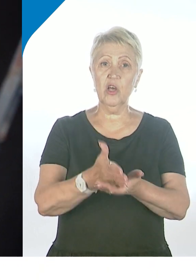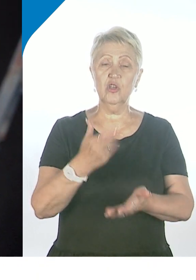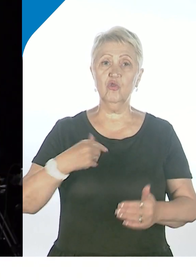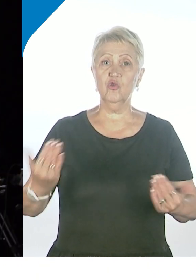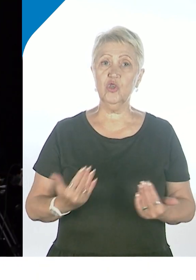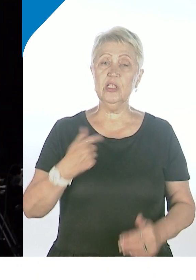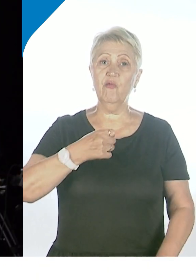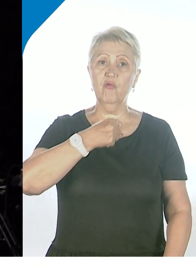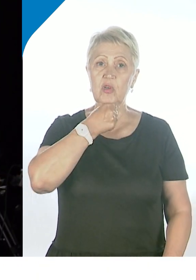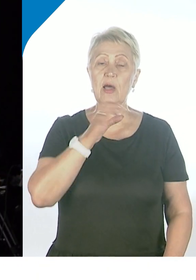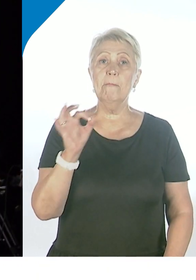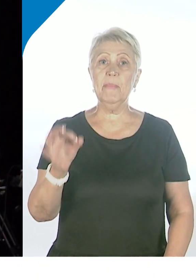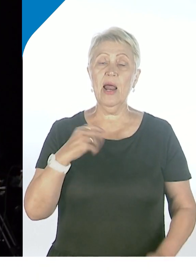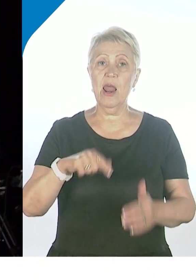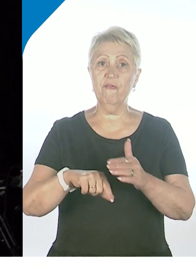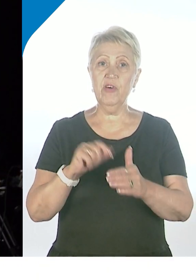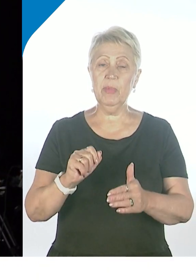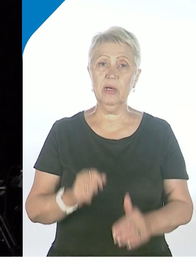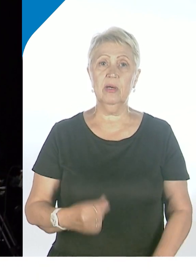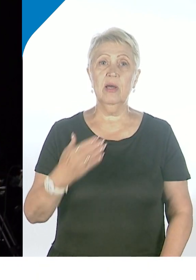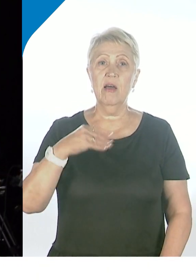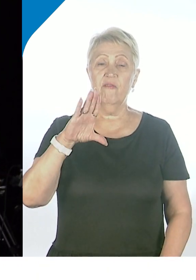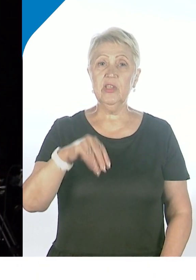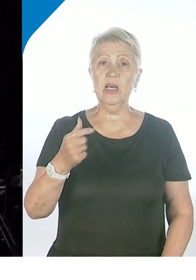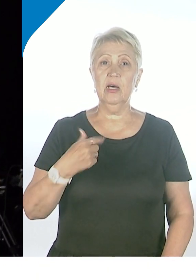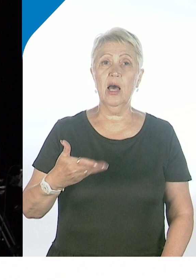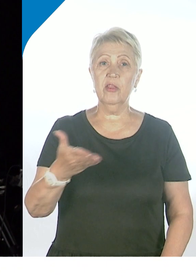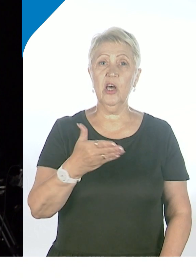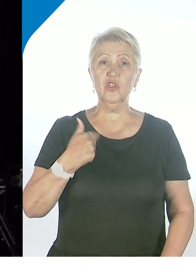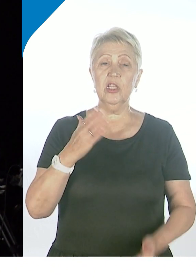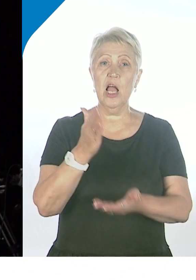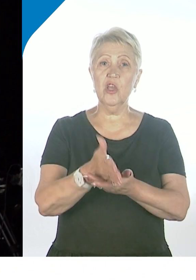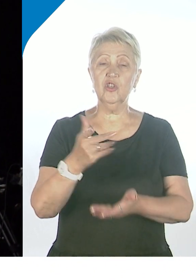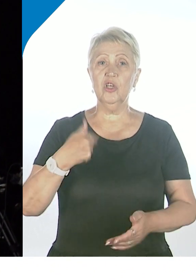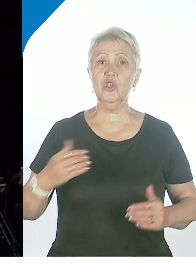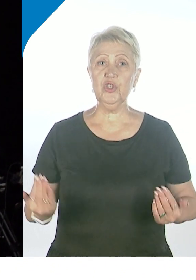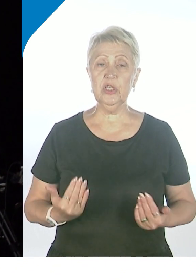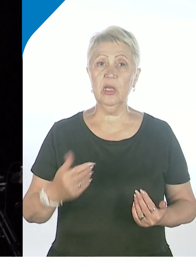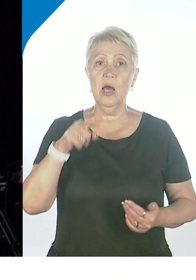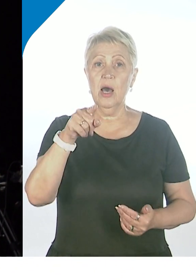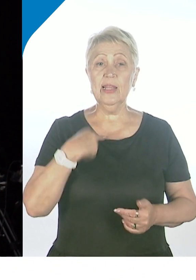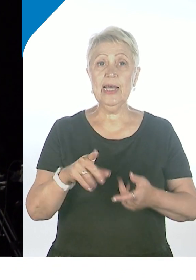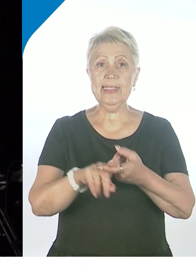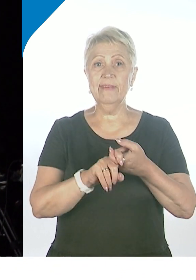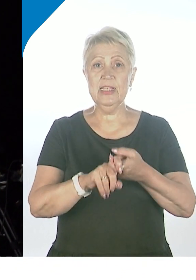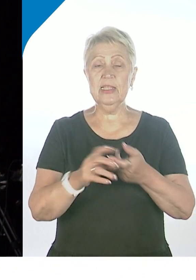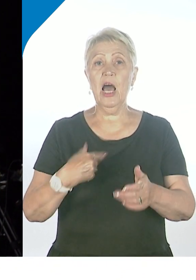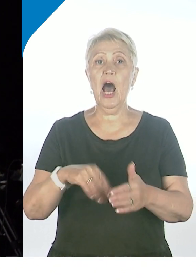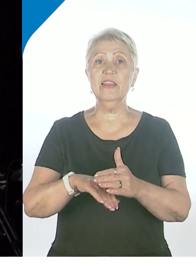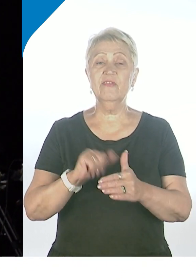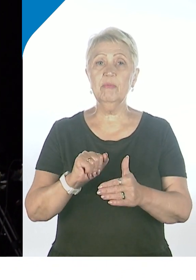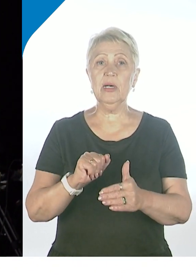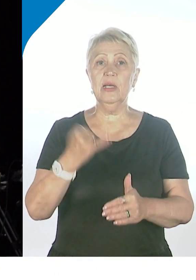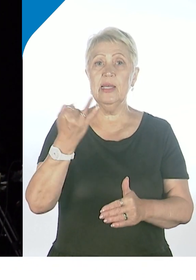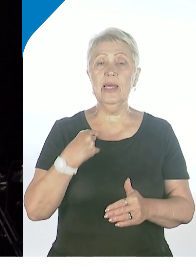что правильный выбор, вся наша дальнейшая жизнь, она зависит именно от выборов и от